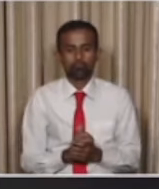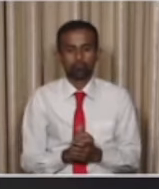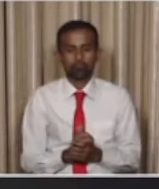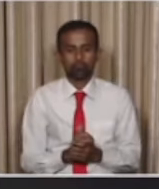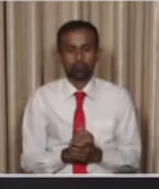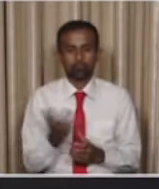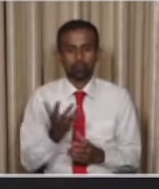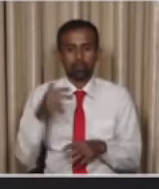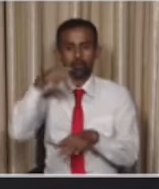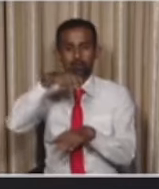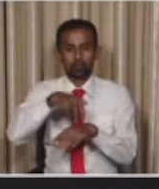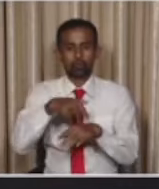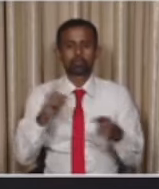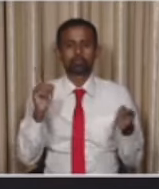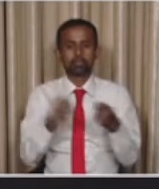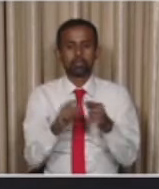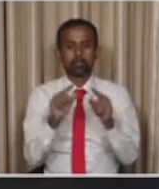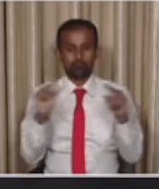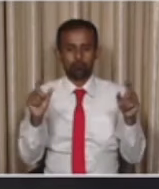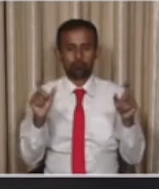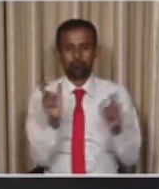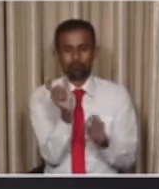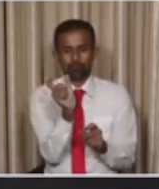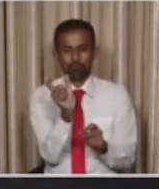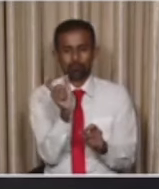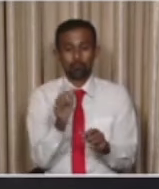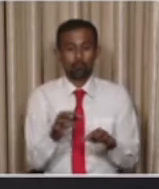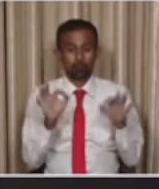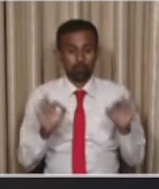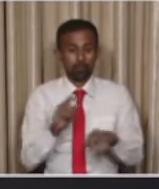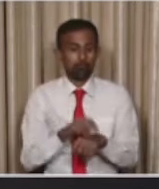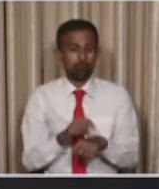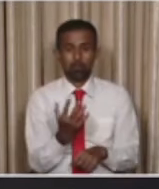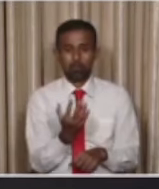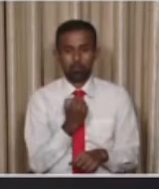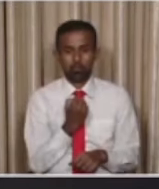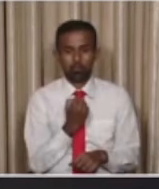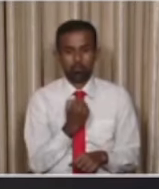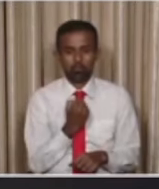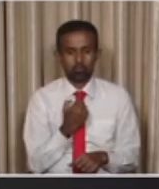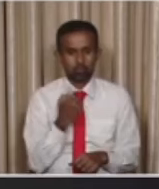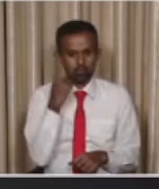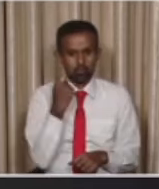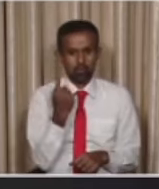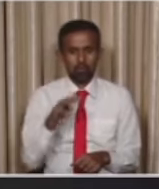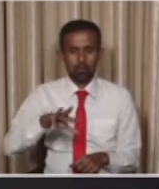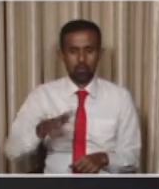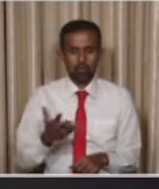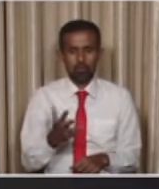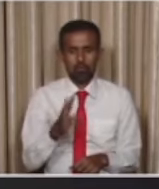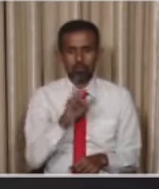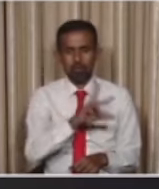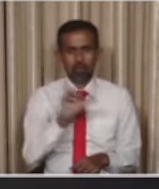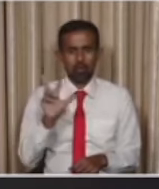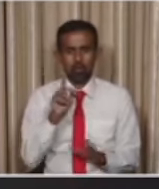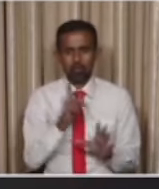ඒකයි ගලඩු සටනක් කියලා කියන්නේ. හරි වෙලාවටත් මේ ඡන්දේ පවත්වන්න ඕනේ. මට මතක් වෙනවා